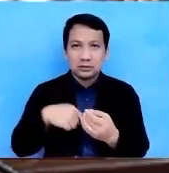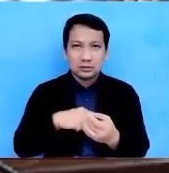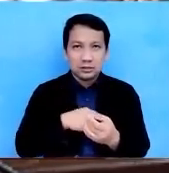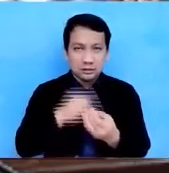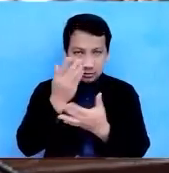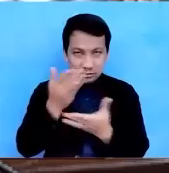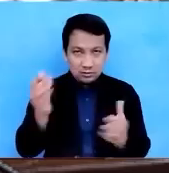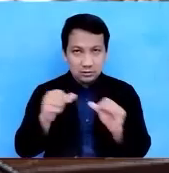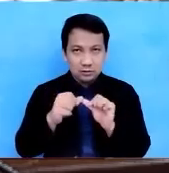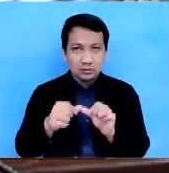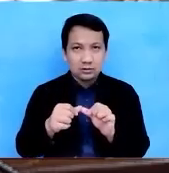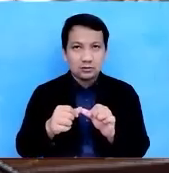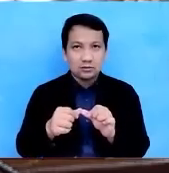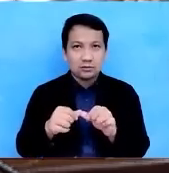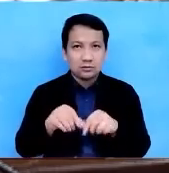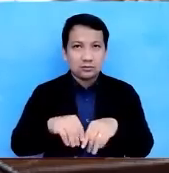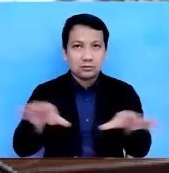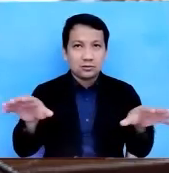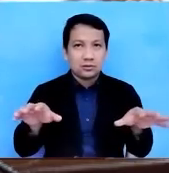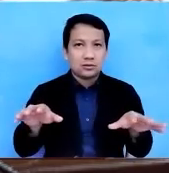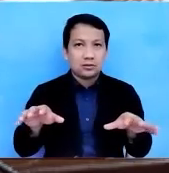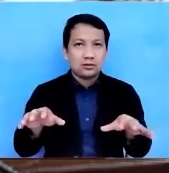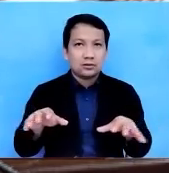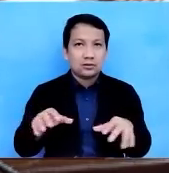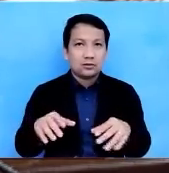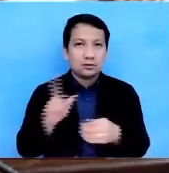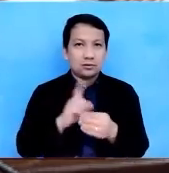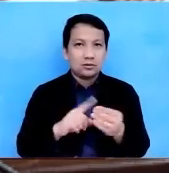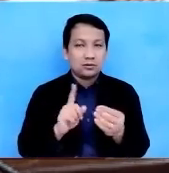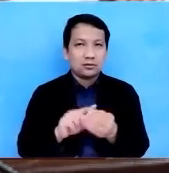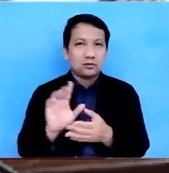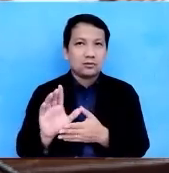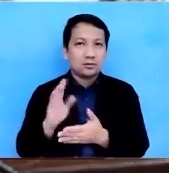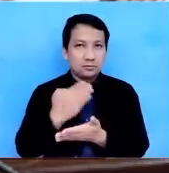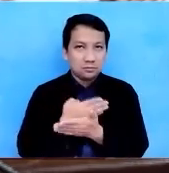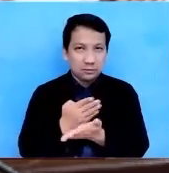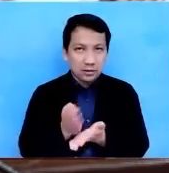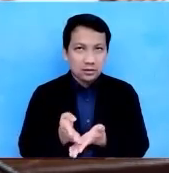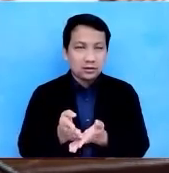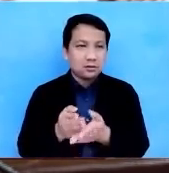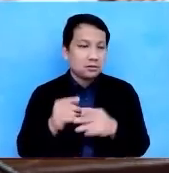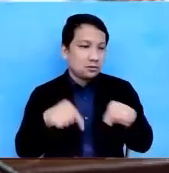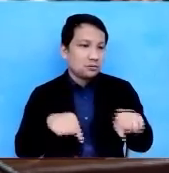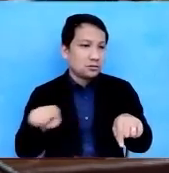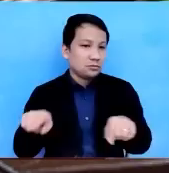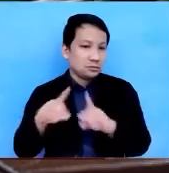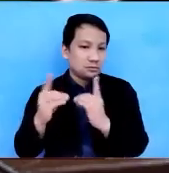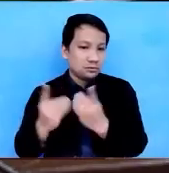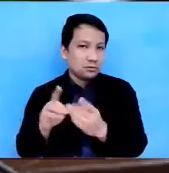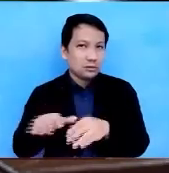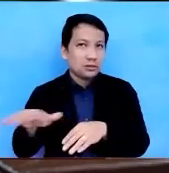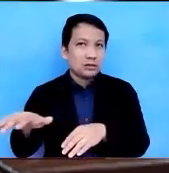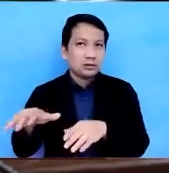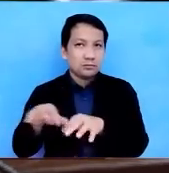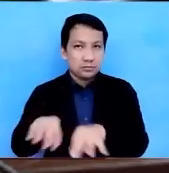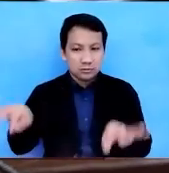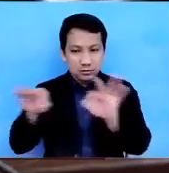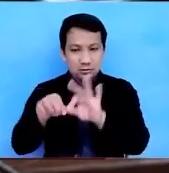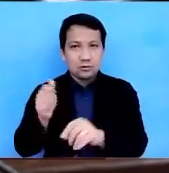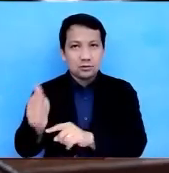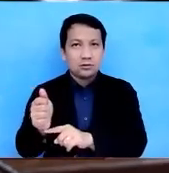na wantusawa sa intel budget. Whereas ito isang agency na kailangan importante para sa